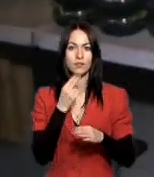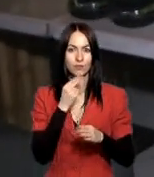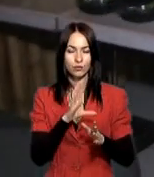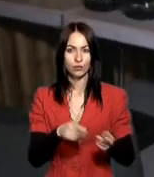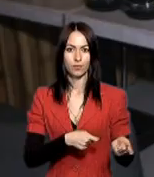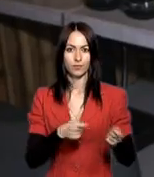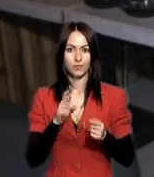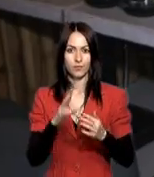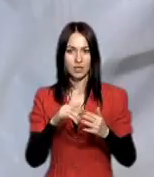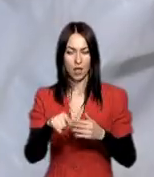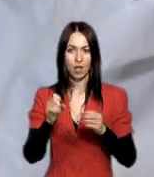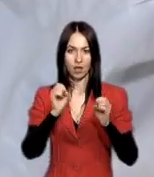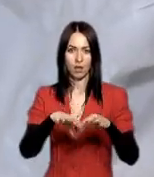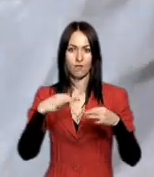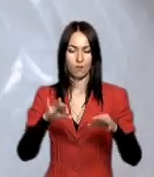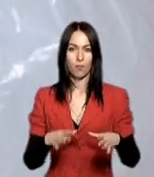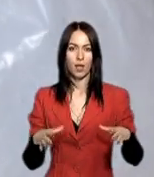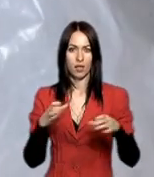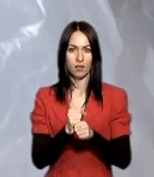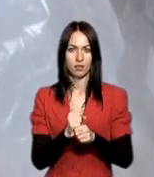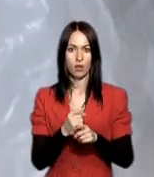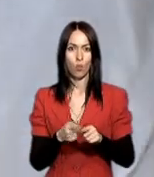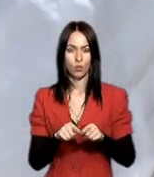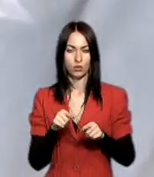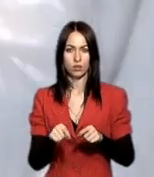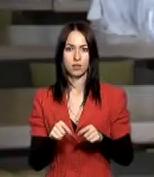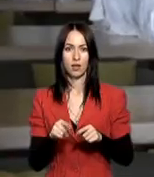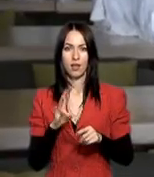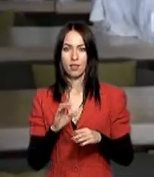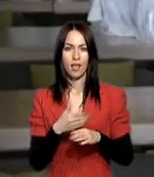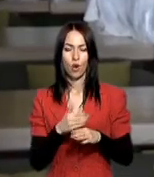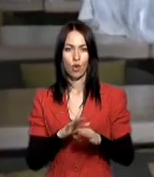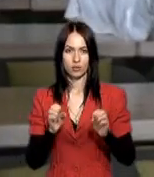зали, там складають до пакетів. Ось так це, не розділяться воно.